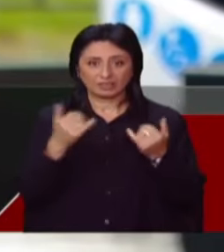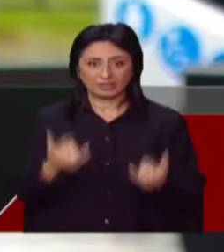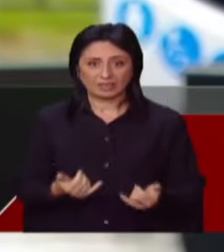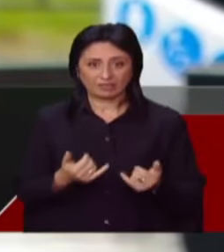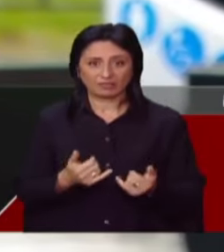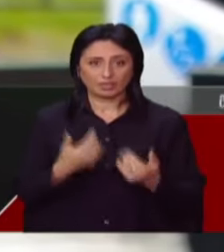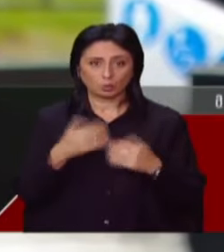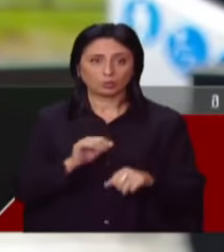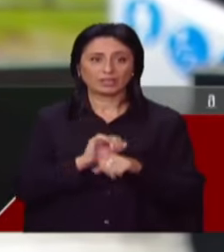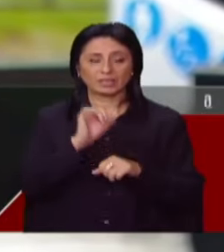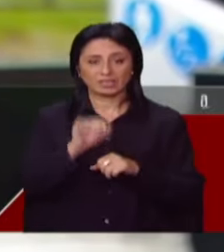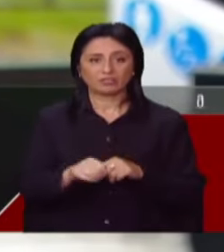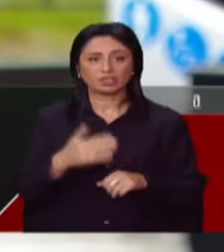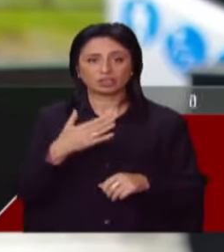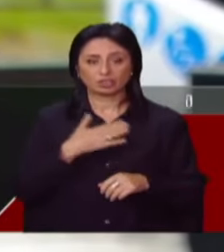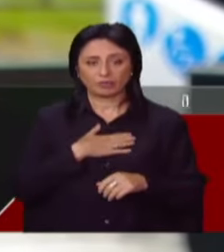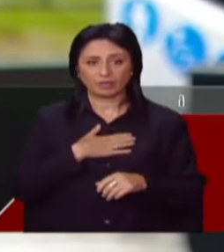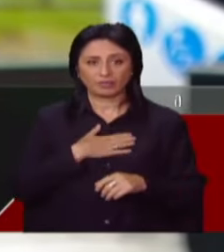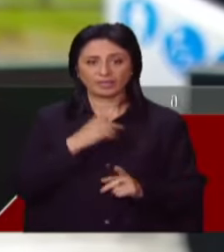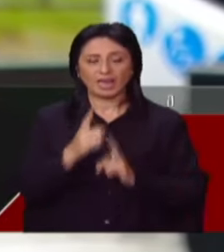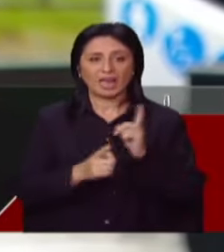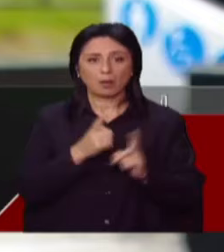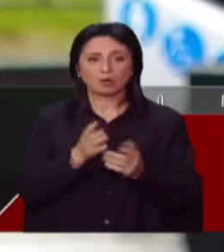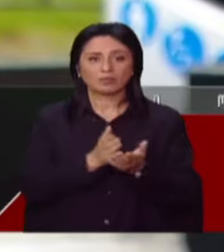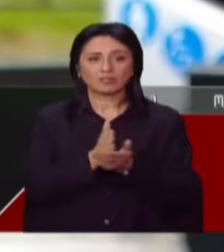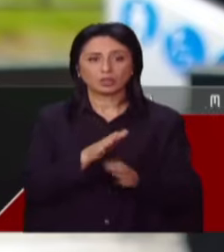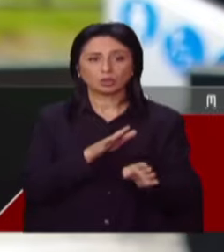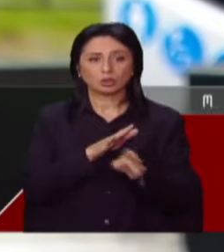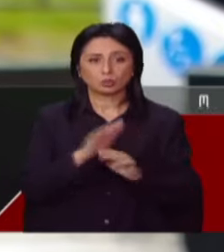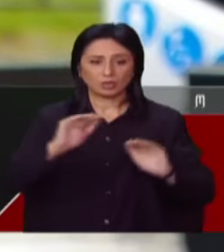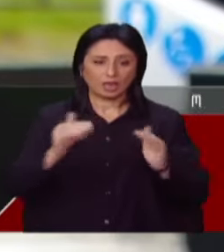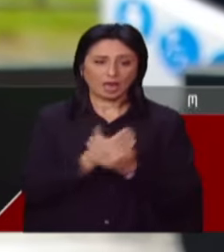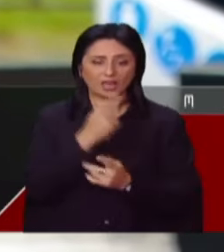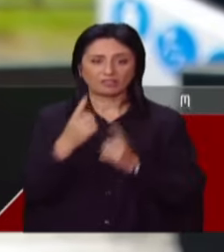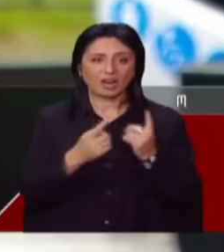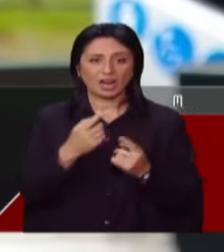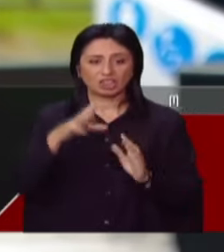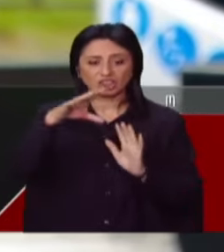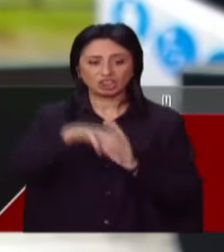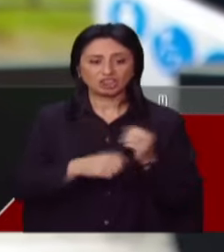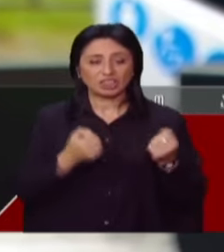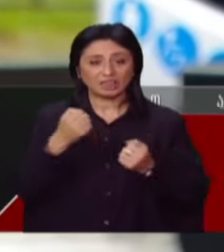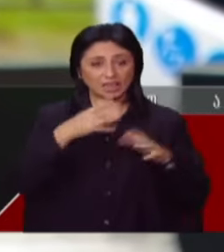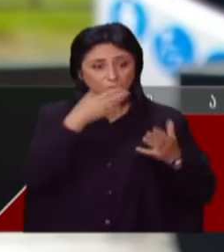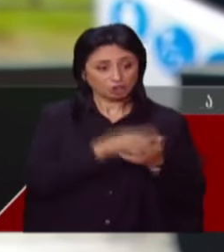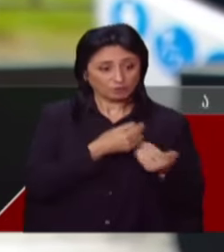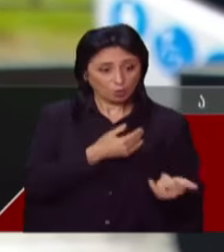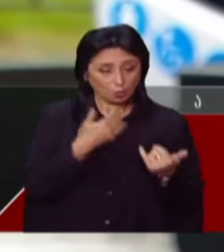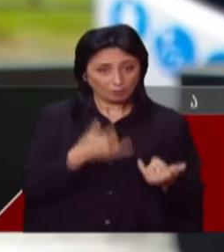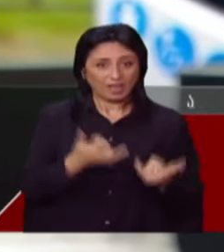დღეს დაძლეულია. ჩვენ რეფორმის ფარგლებში სრულად განვაახლეთ რუსთავის შიდა სატრანსპორტო სისტემა. ახლა